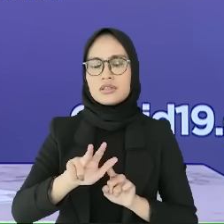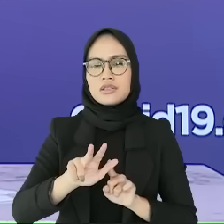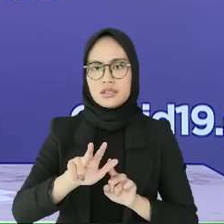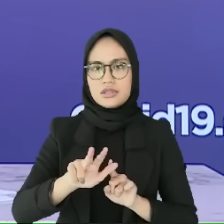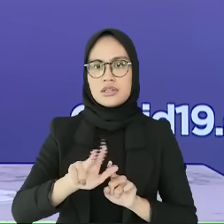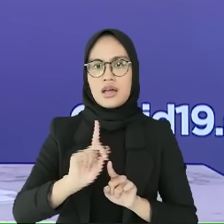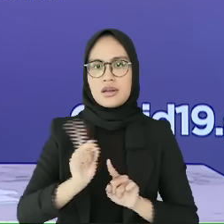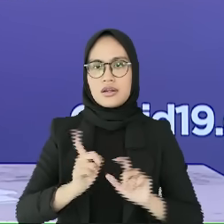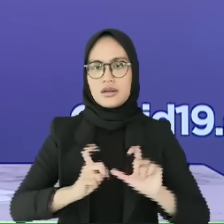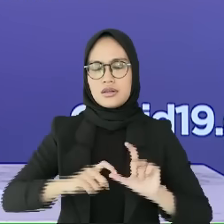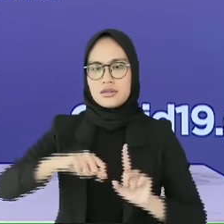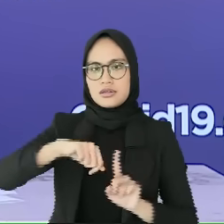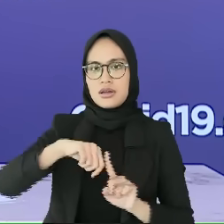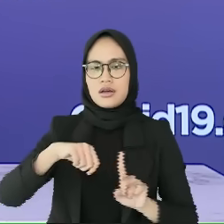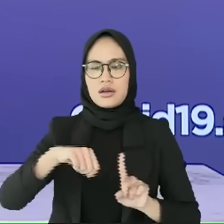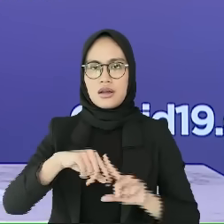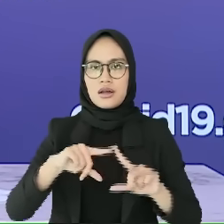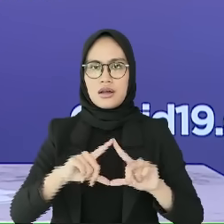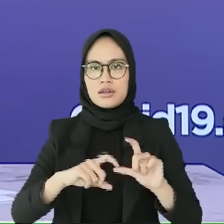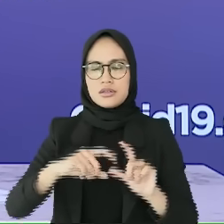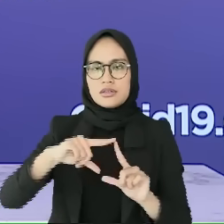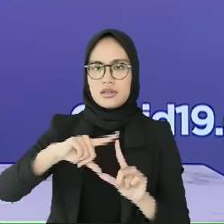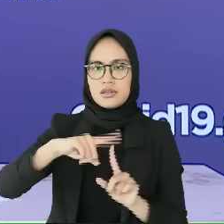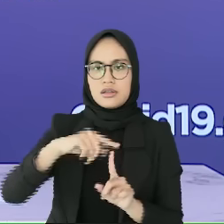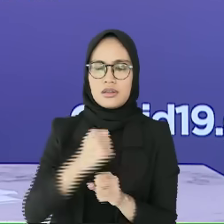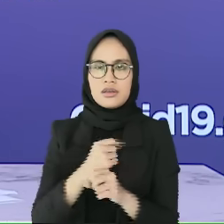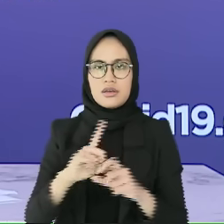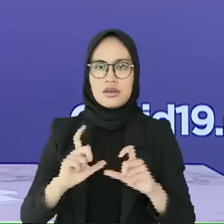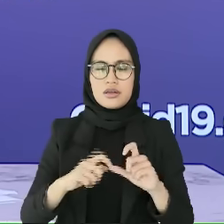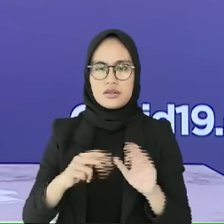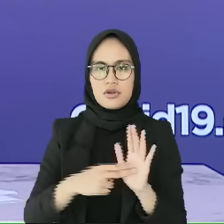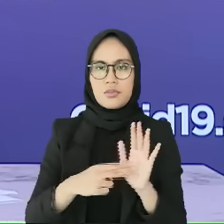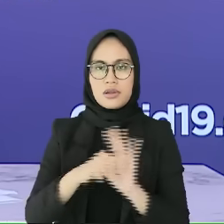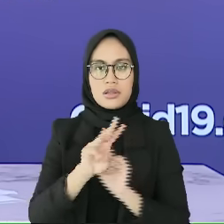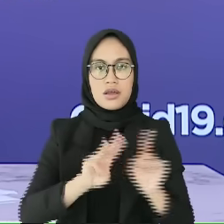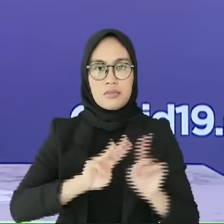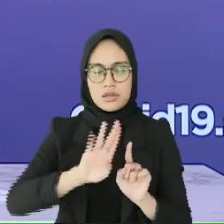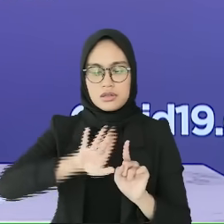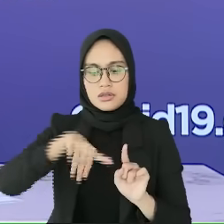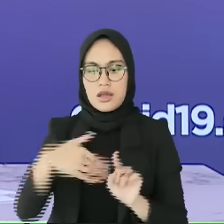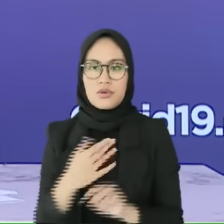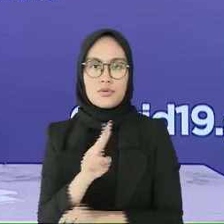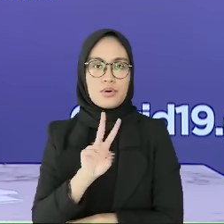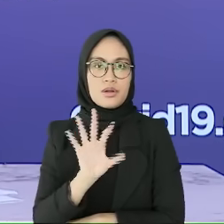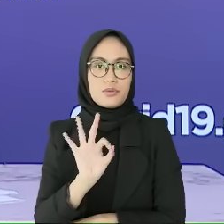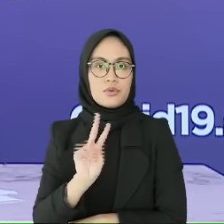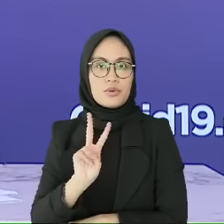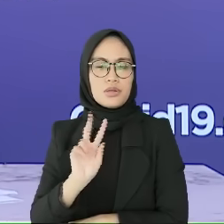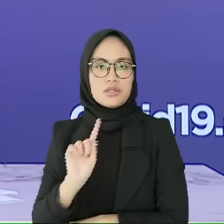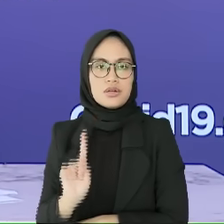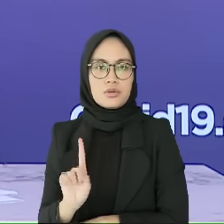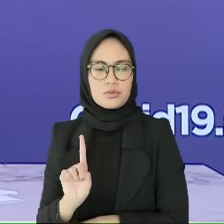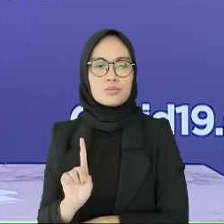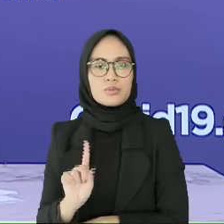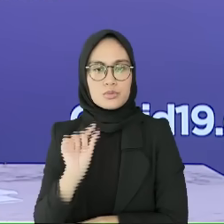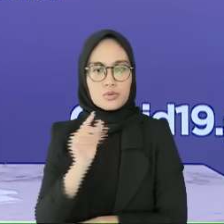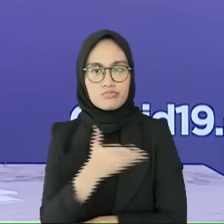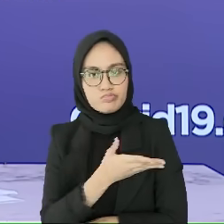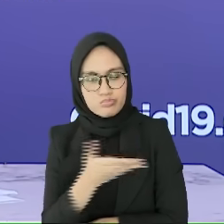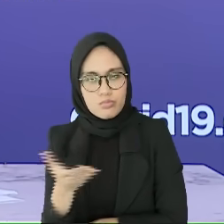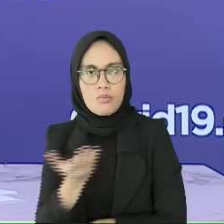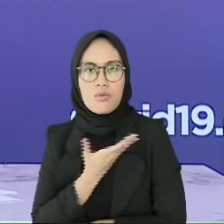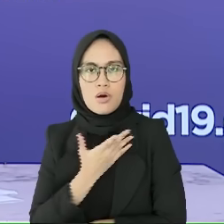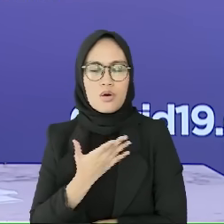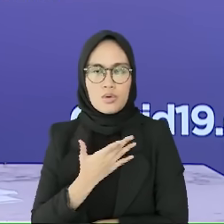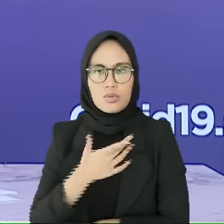serta SK Kasatgas nomor 13 tahun 2021, maka bagi pelaku perjalanan internasional